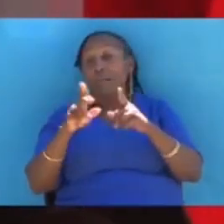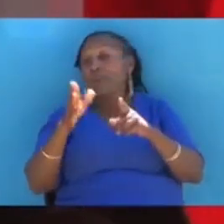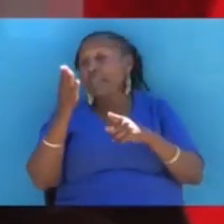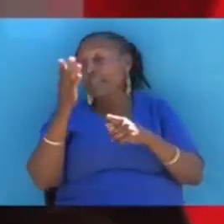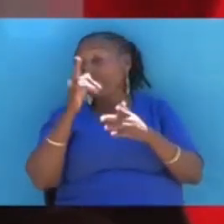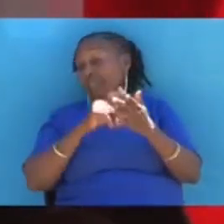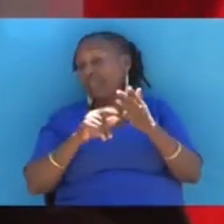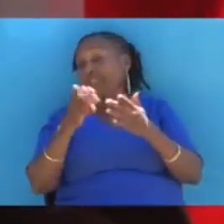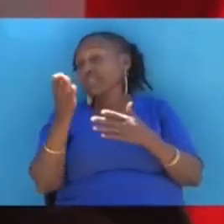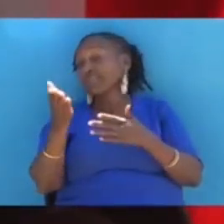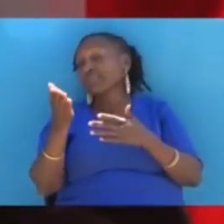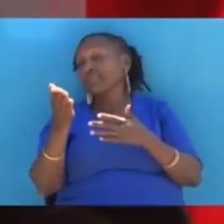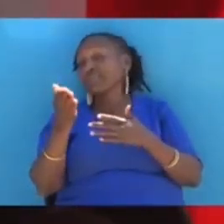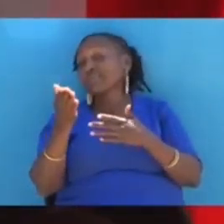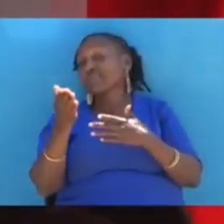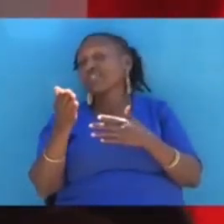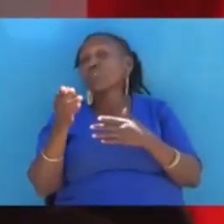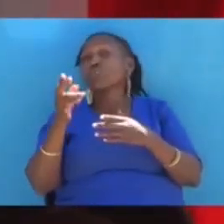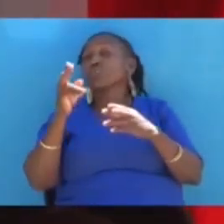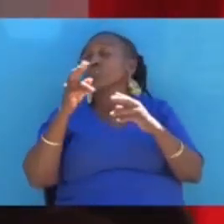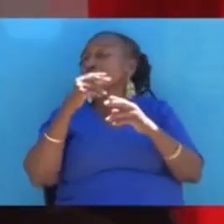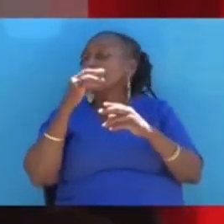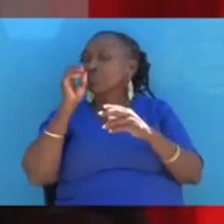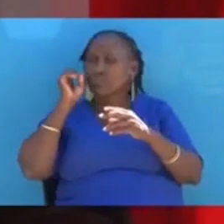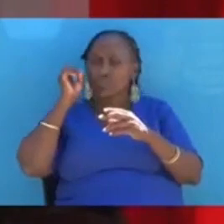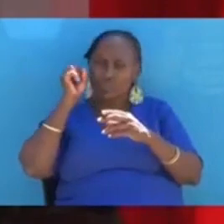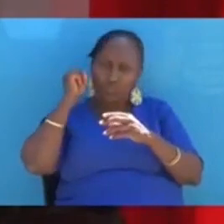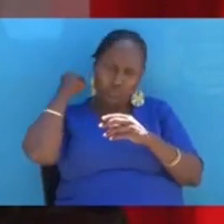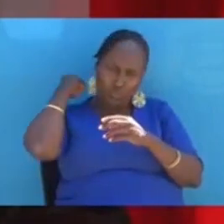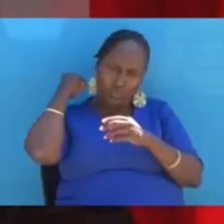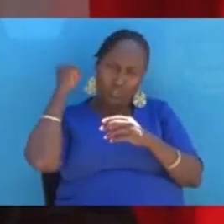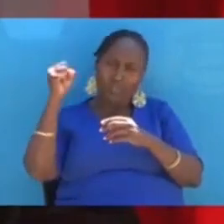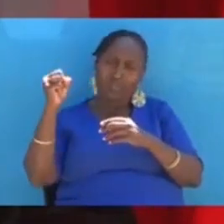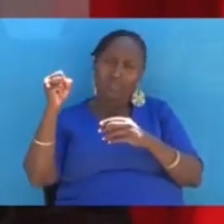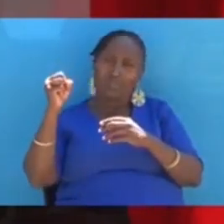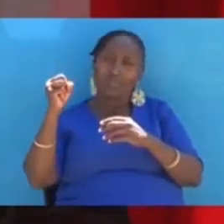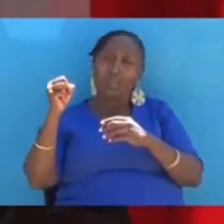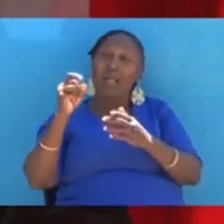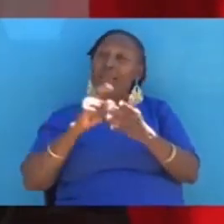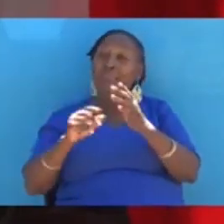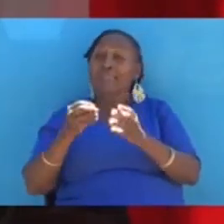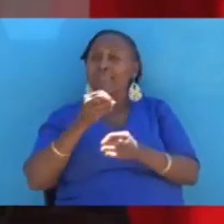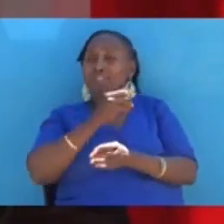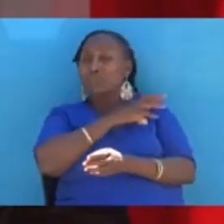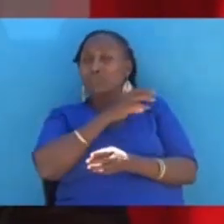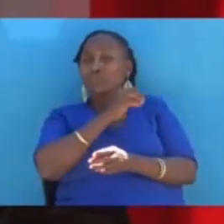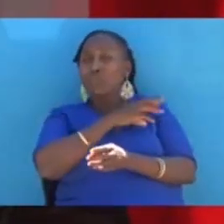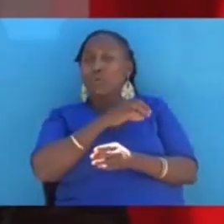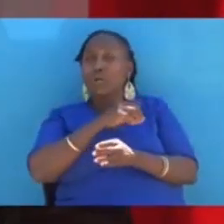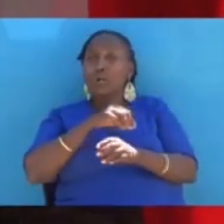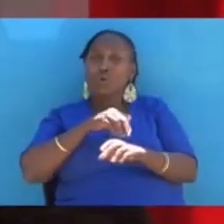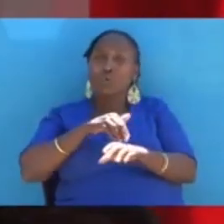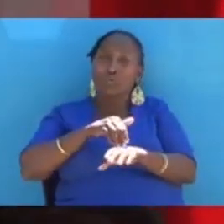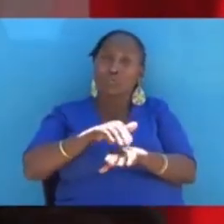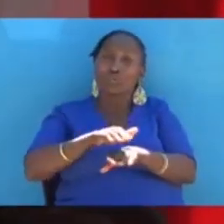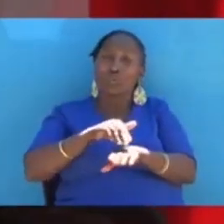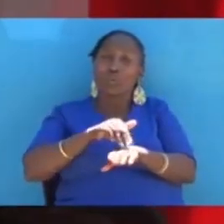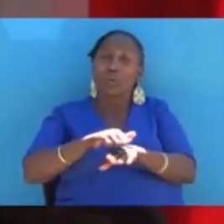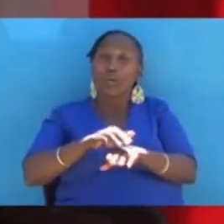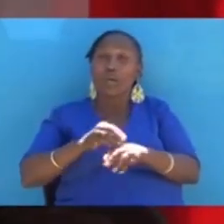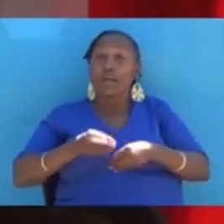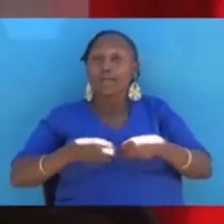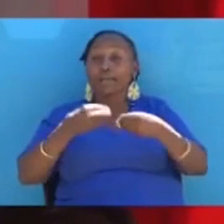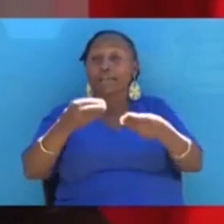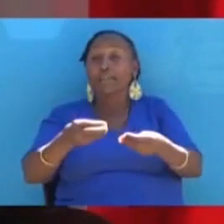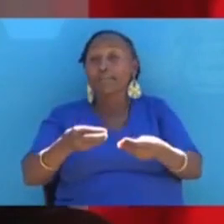unaweza kubalia watu waharibu msitu ya Mau. Na hiyo uoga ikauziwa hawa, ndio wakagawa kura wakapatia